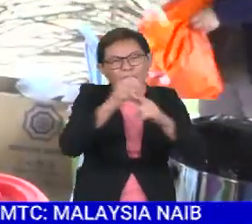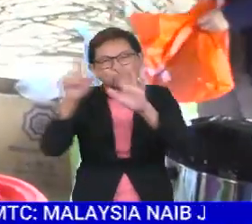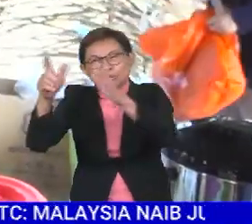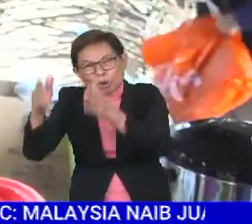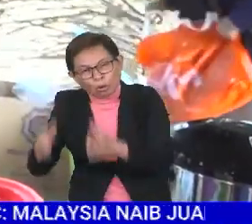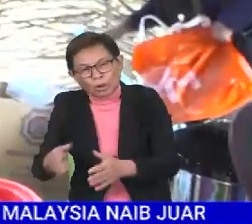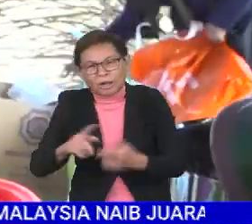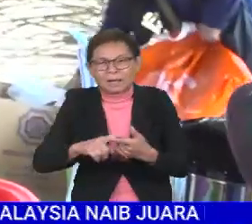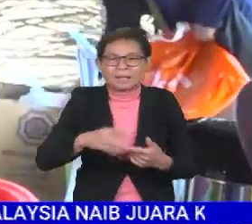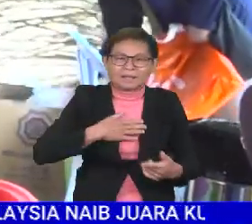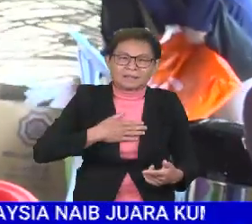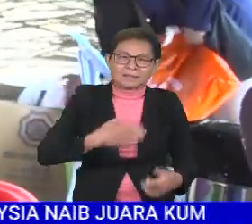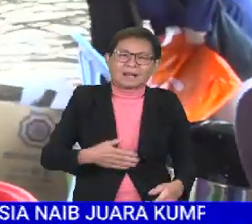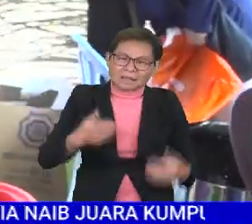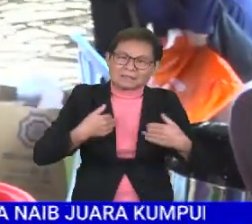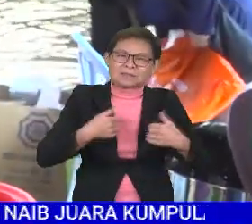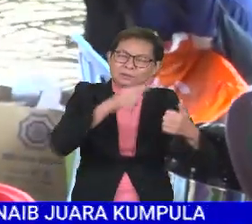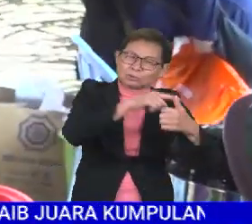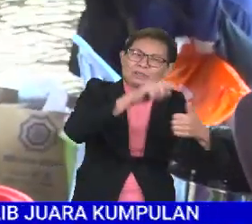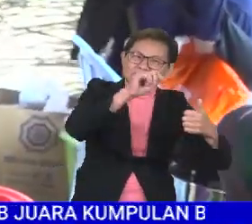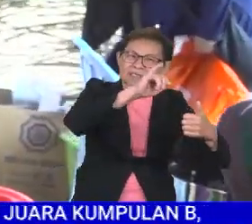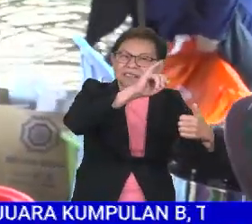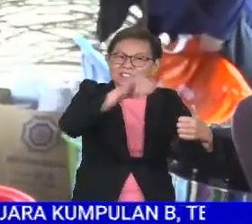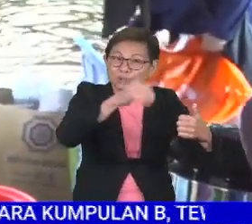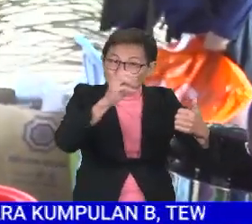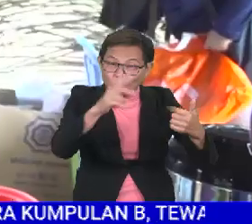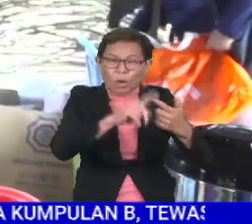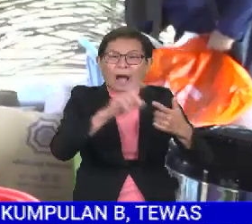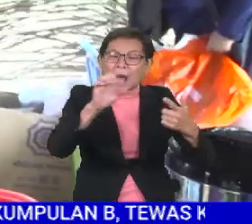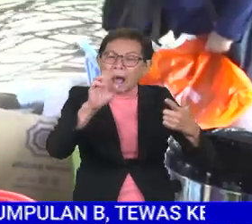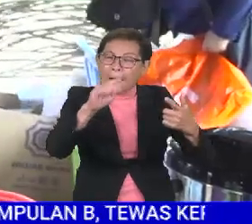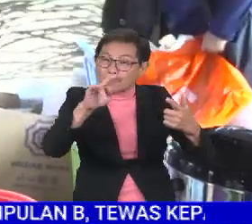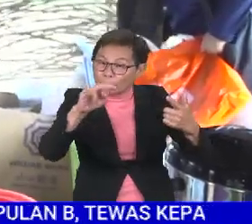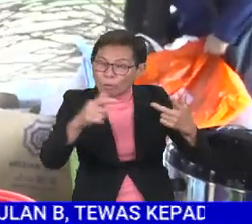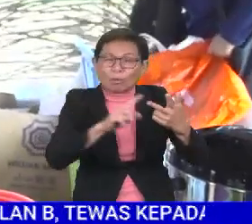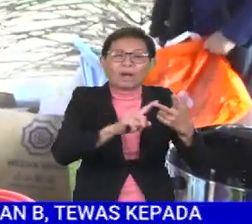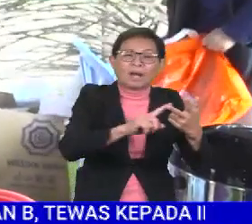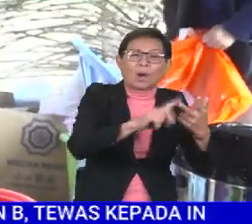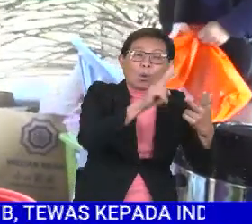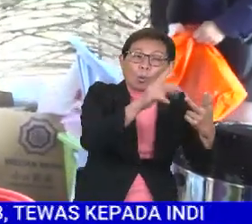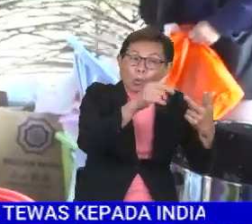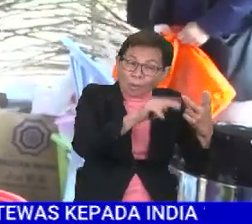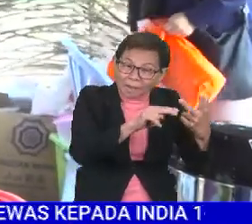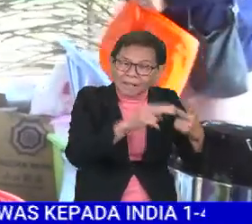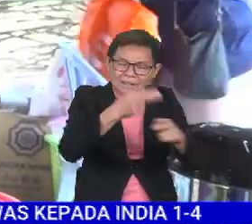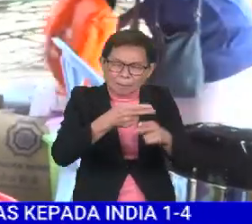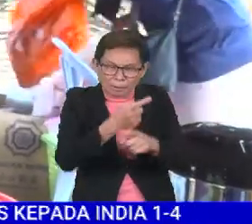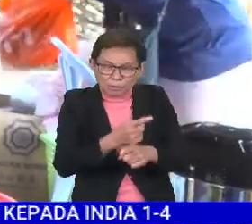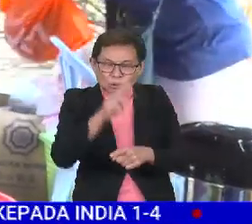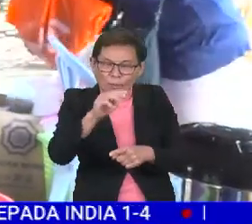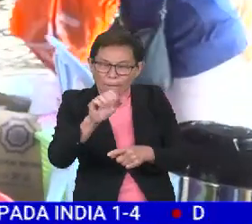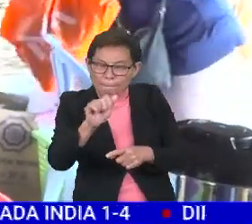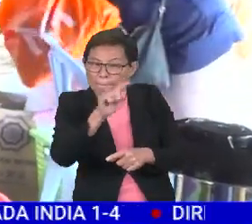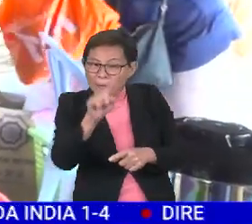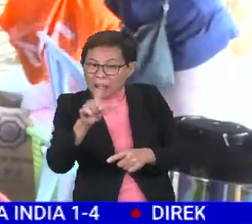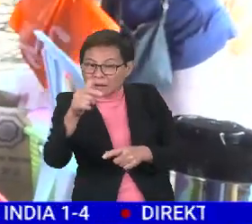Jaruh ataupun Kak Cik sendiri. Kita ada Ijo sebagai embung, kita ada Wen ataupun nama betul dia Mazlan,